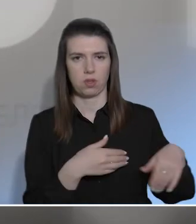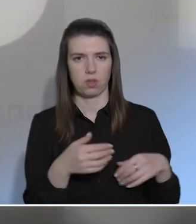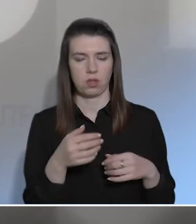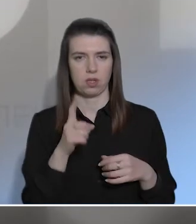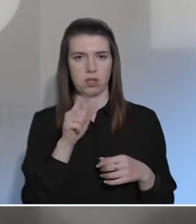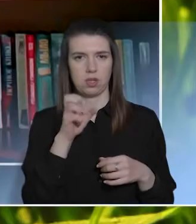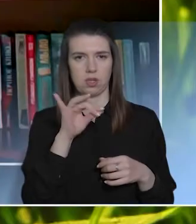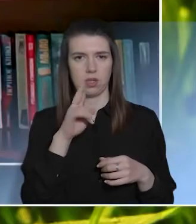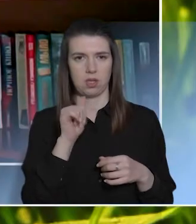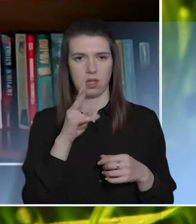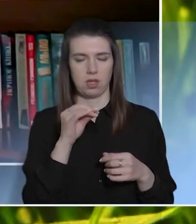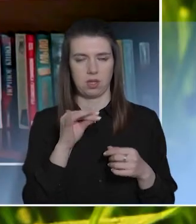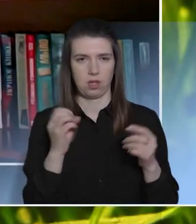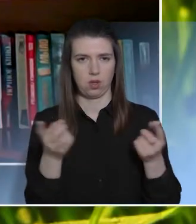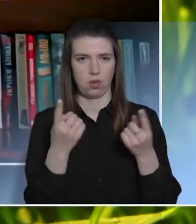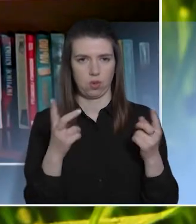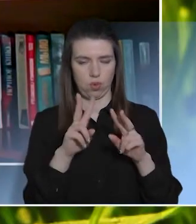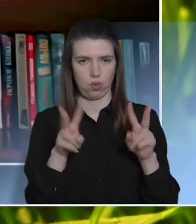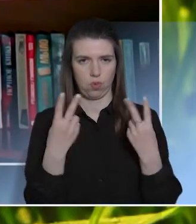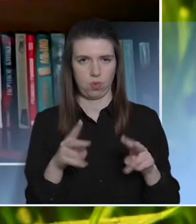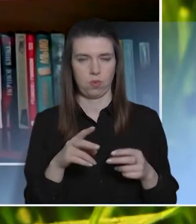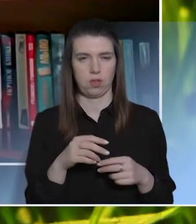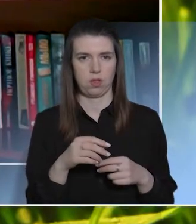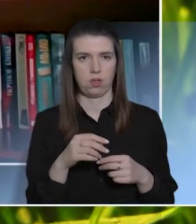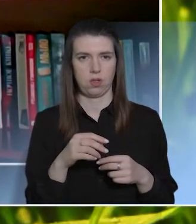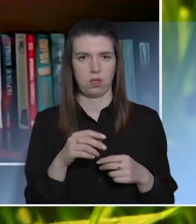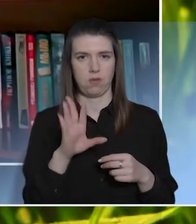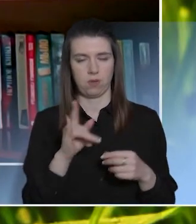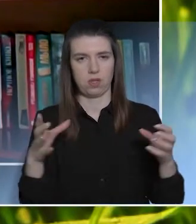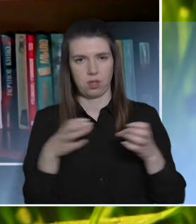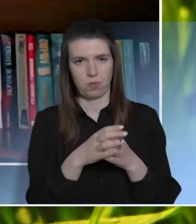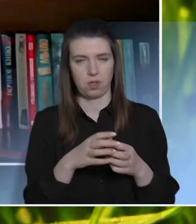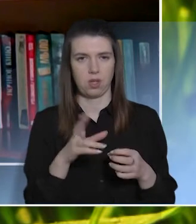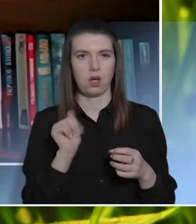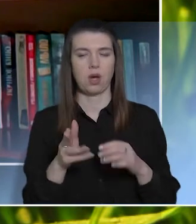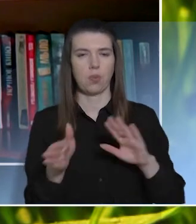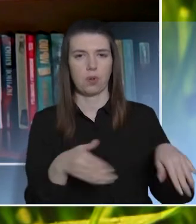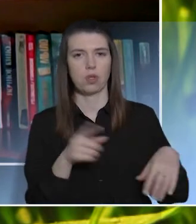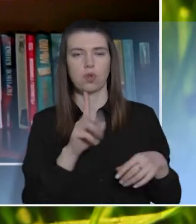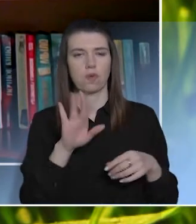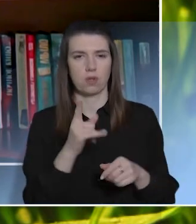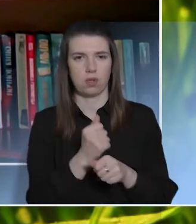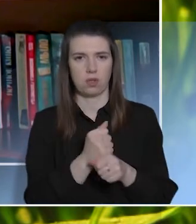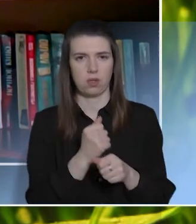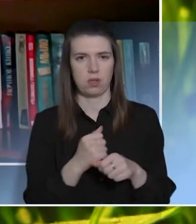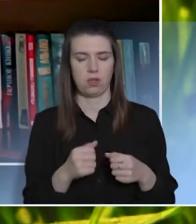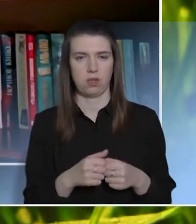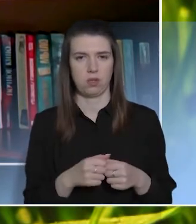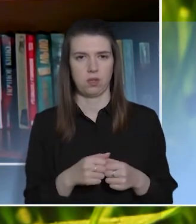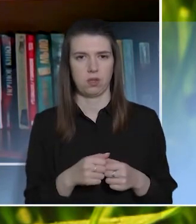проходят заседания клуба, да? То есть это же не просто объединение людей, да? Вы же как-то собираетесь. Вот как это проходит? Что вы делаете?